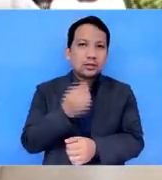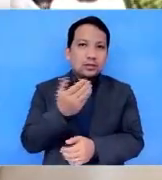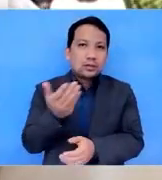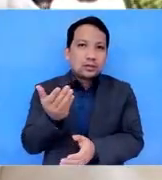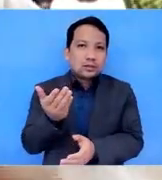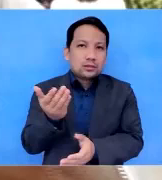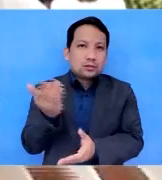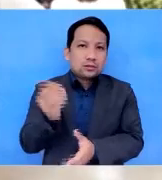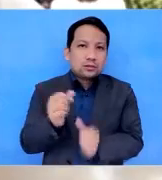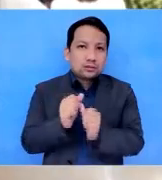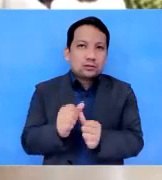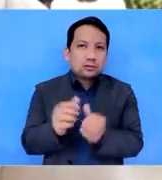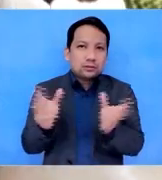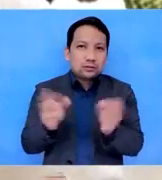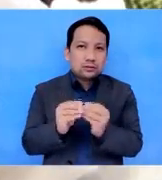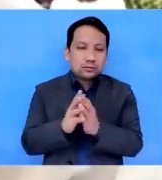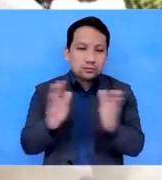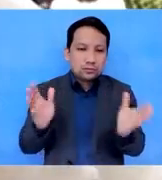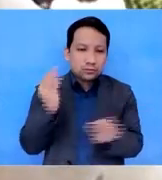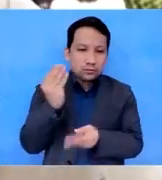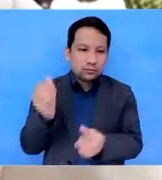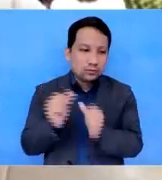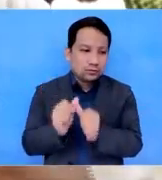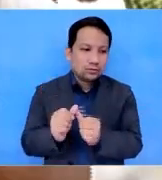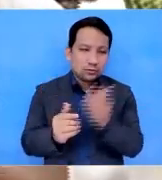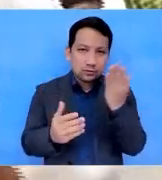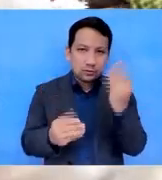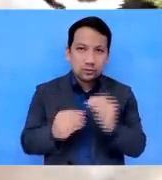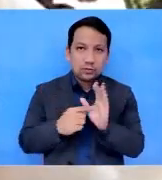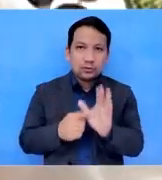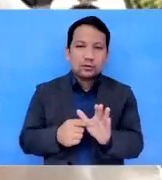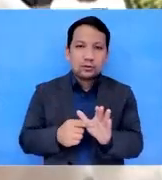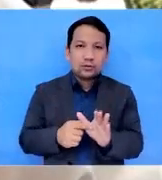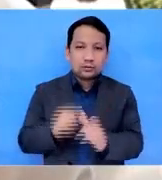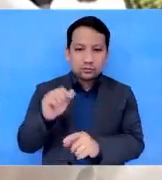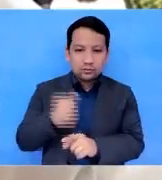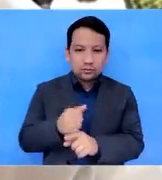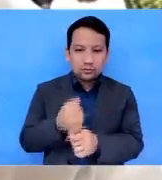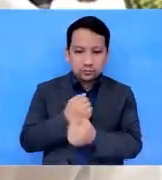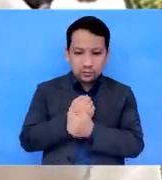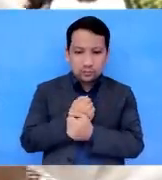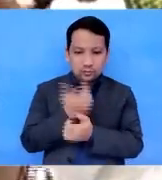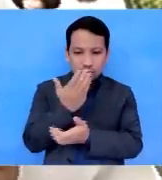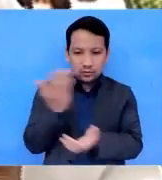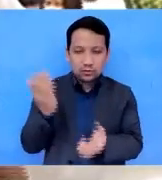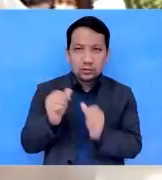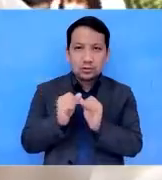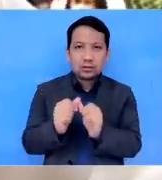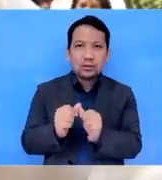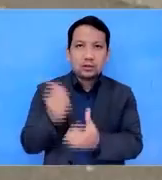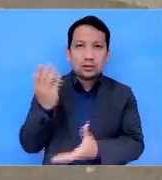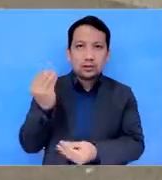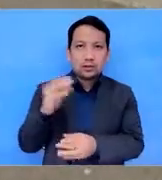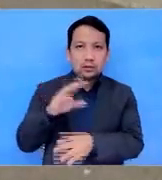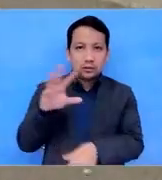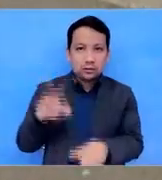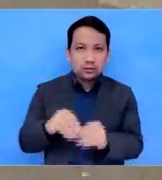hindi natin siya nilalakipan ng pagkakawang gawa, pagpapakita ng pagmamahal sa kapwa, parang walang laman yung